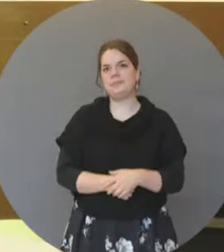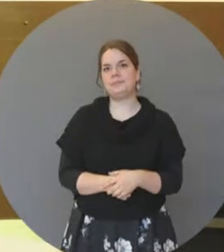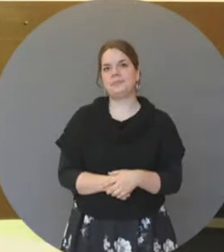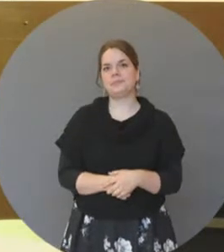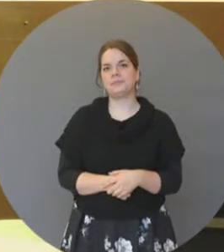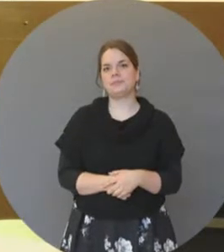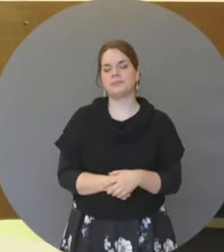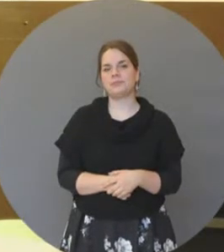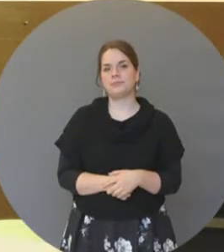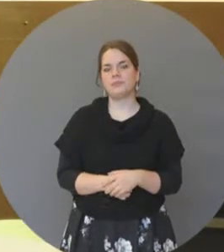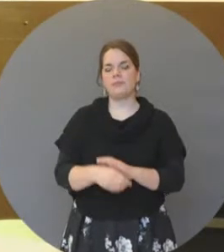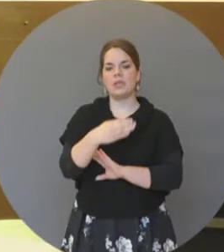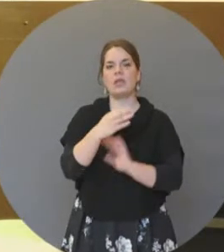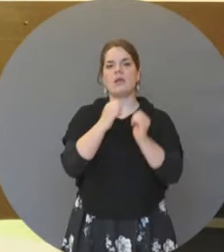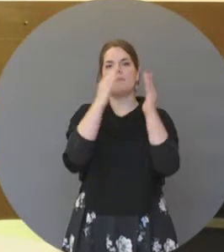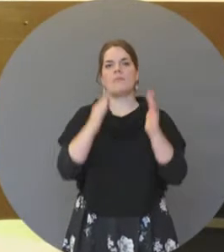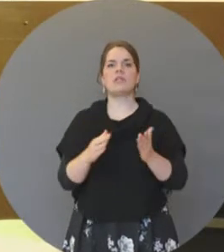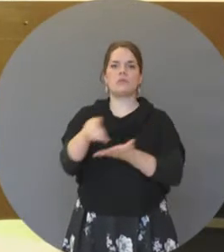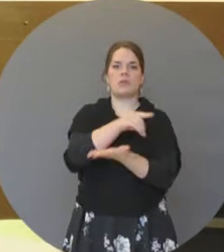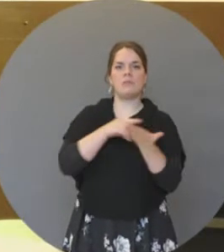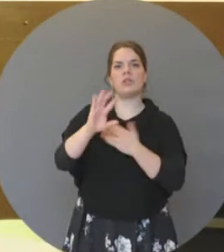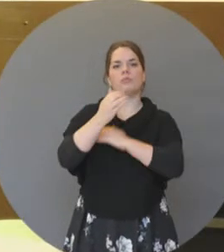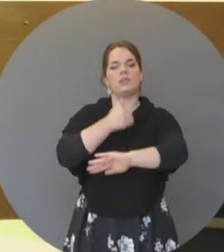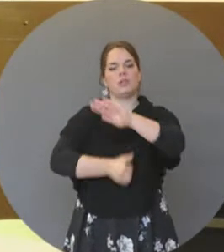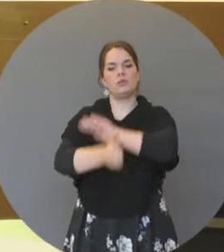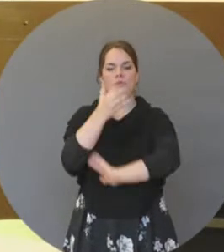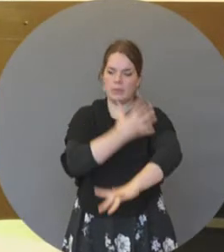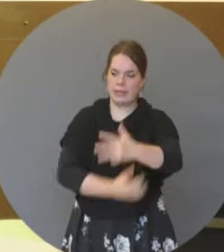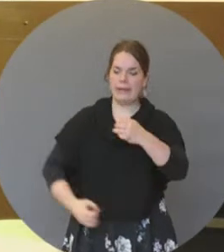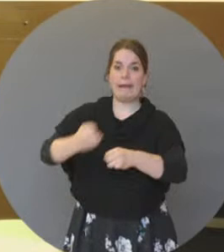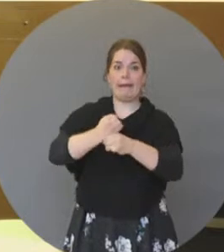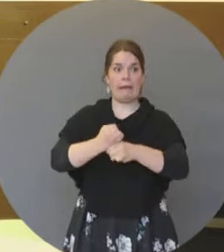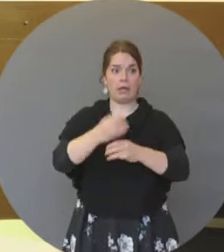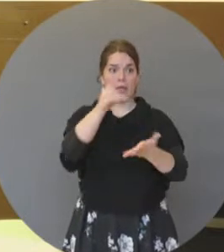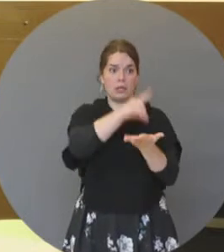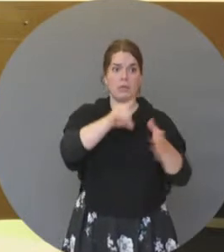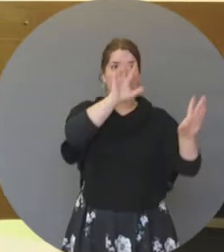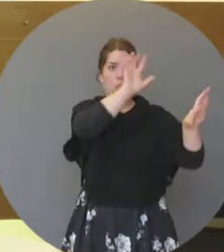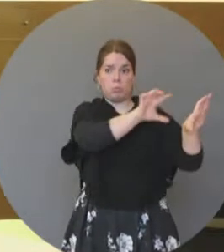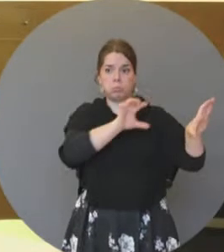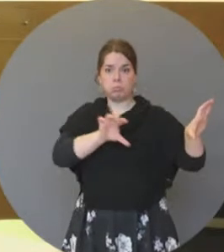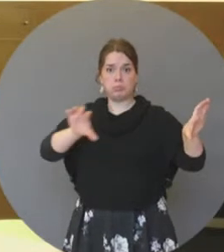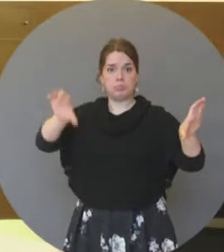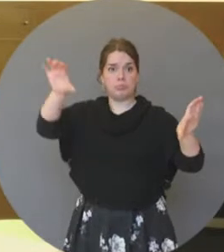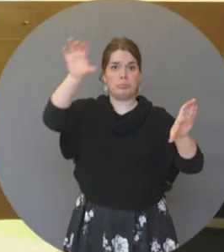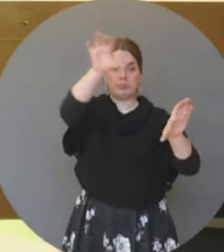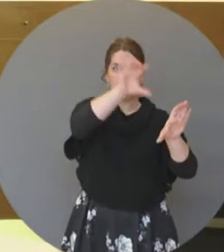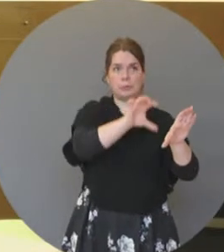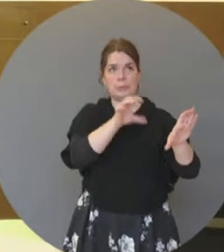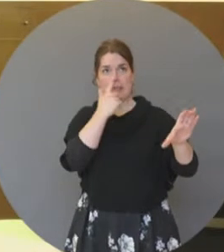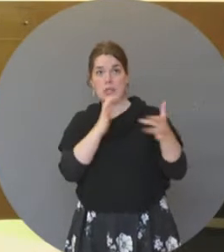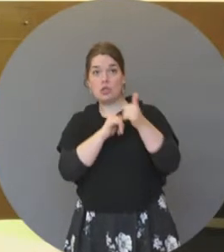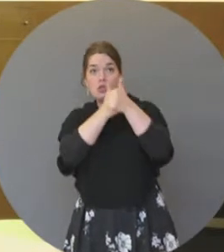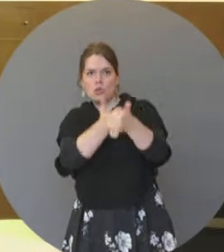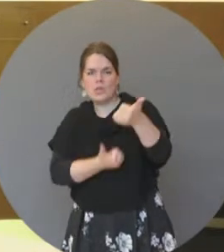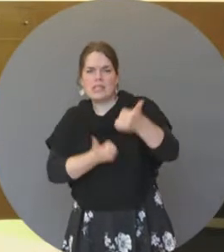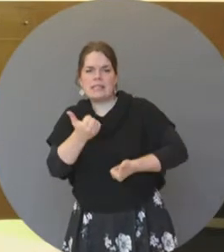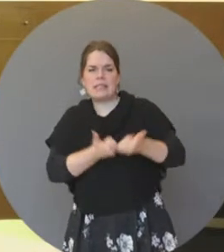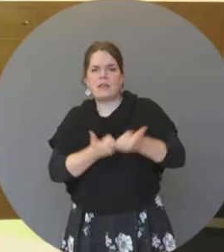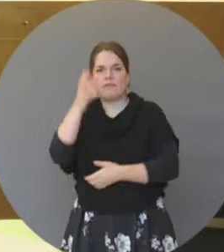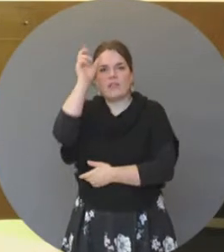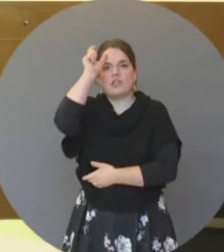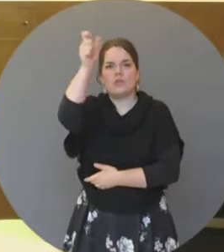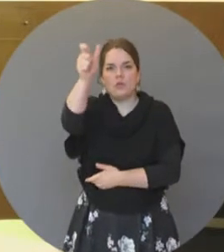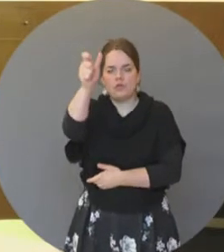les maisons départementales de l'autonomie sont mises en place dans certains départements à partir d'une logique de service entre ceux du